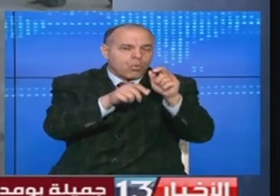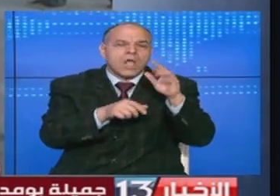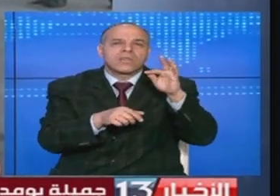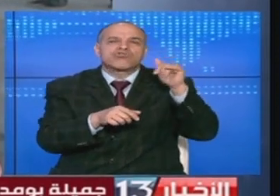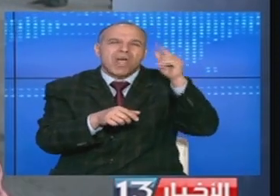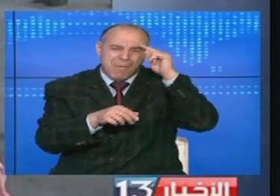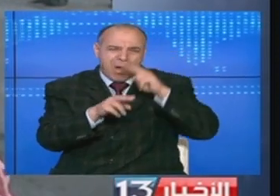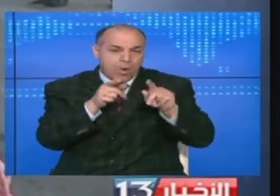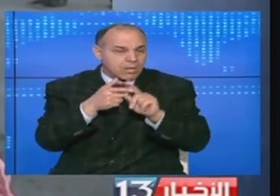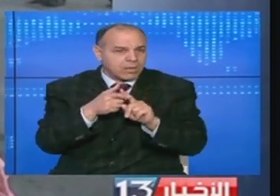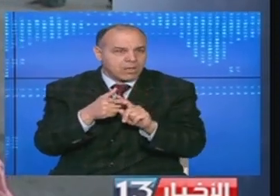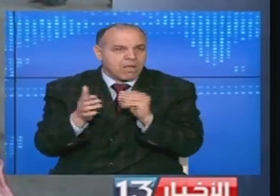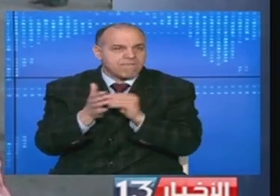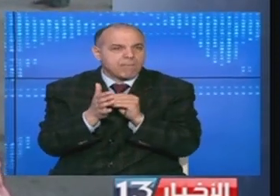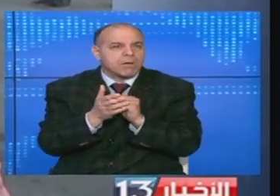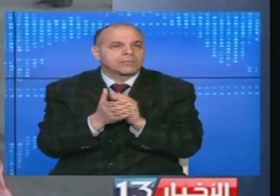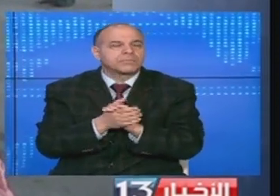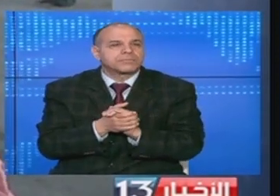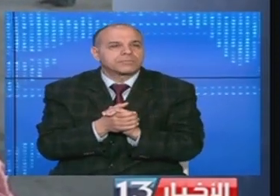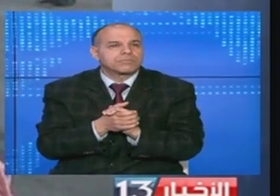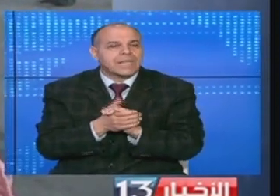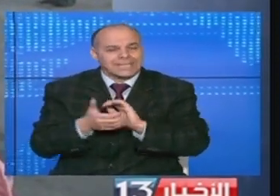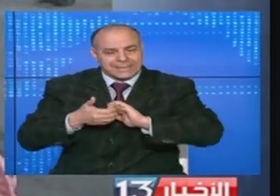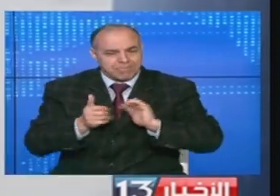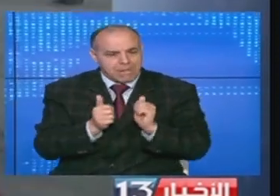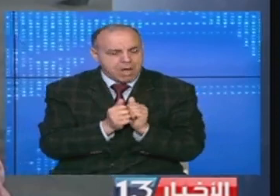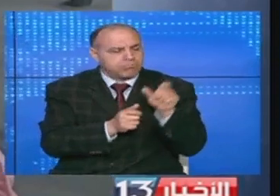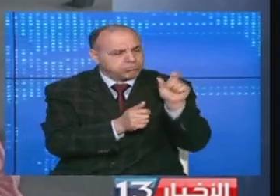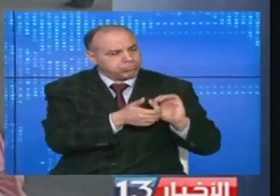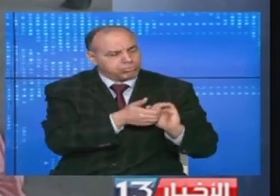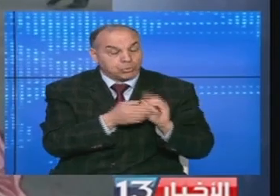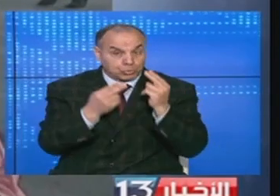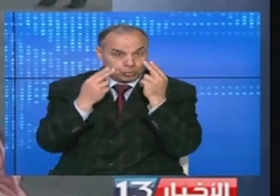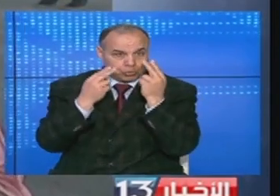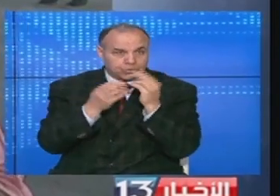اه مثلا السلامه معه من